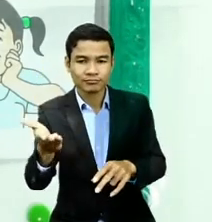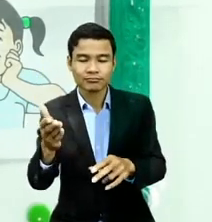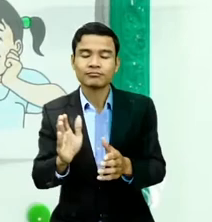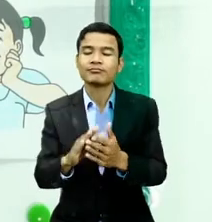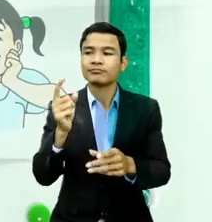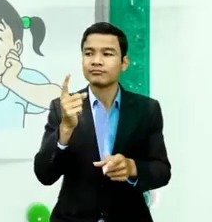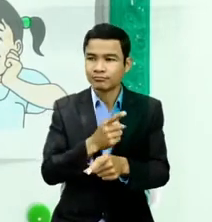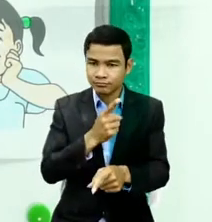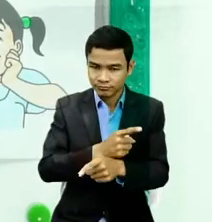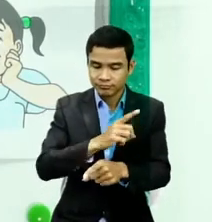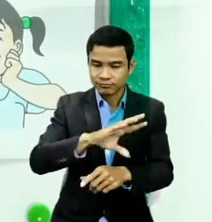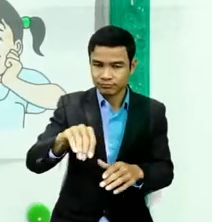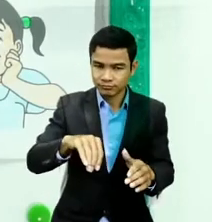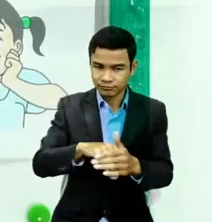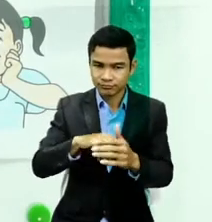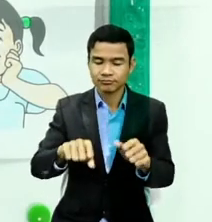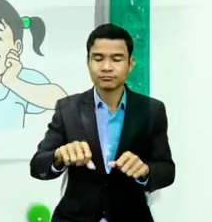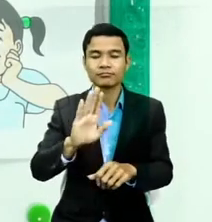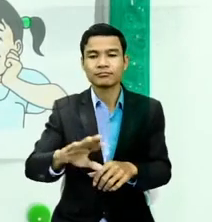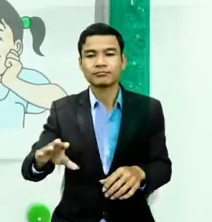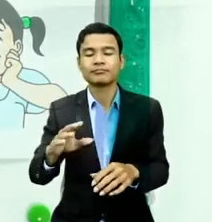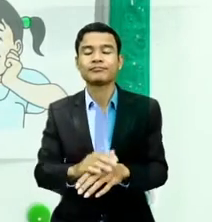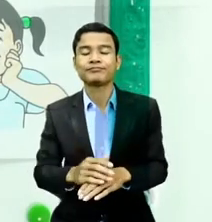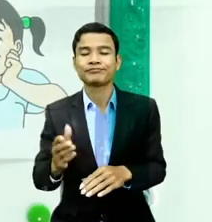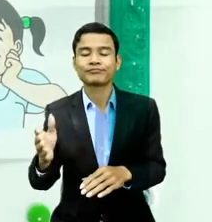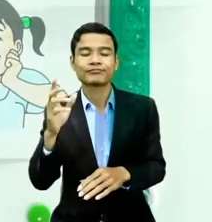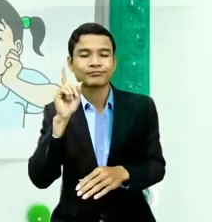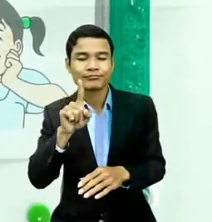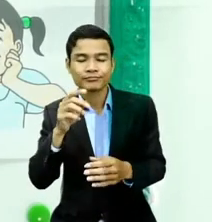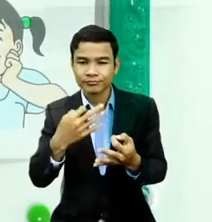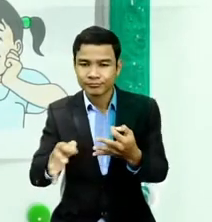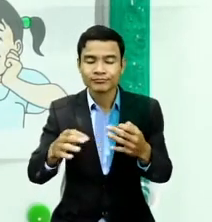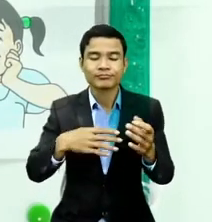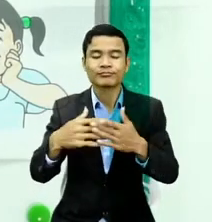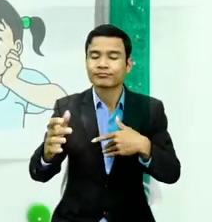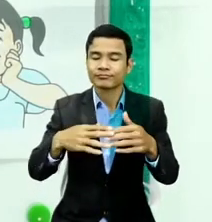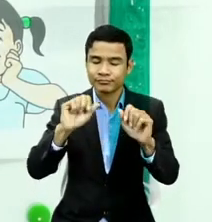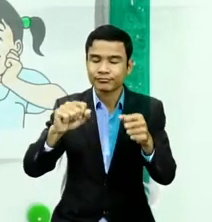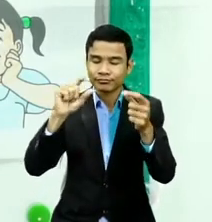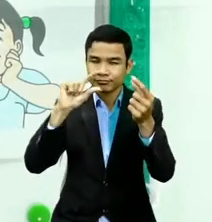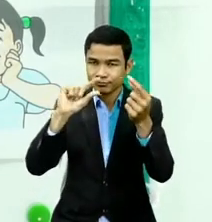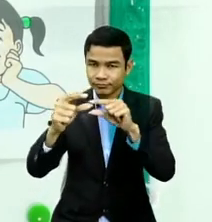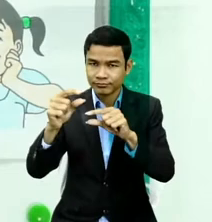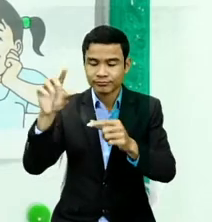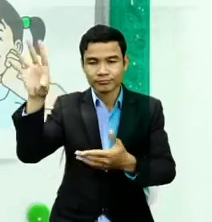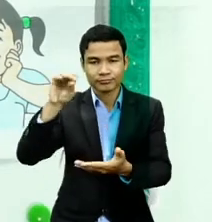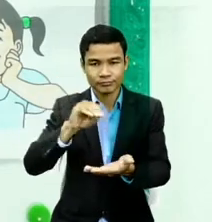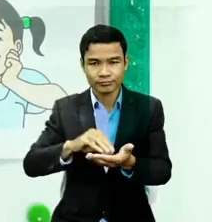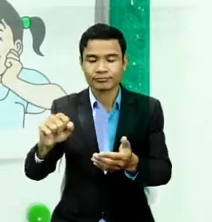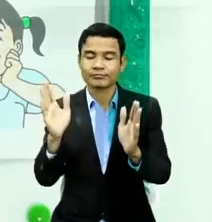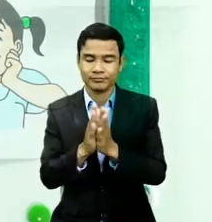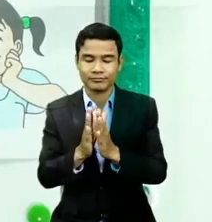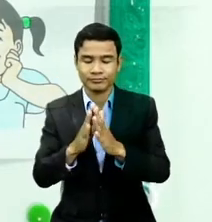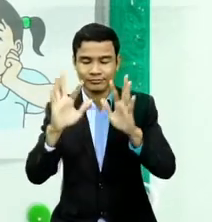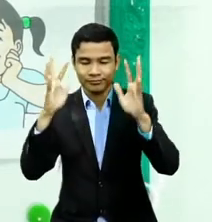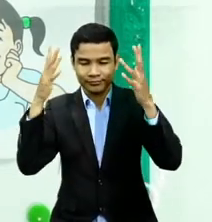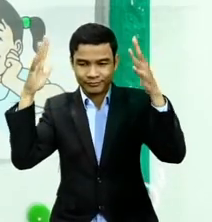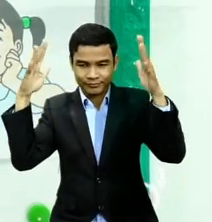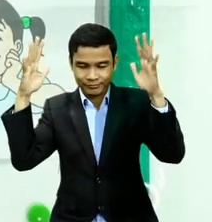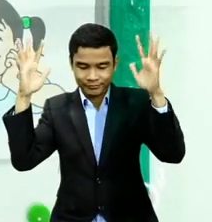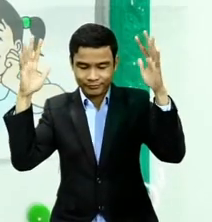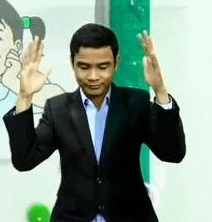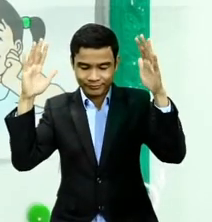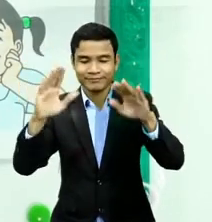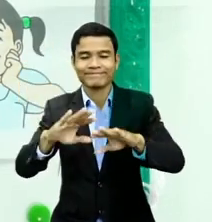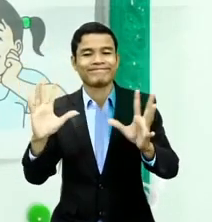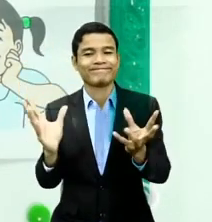trời. Cô cũng nên á. Chùm này ai con thua bán trầm trời. Con ai khá đâm rời bán trầm trời. Chà, xong tiết đại bộ sát thấu chúng ta càng cố tình ạ